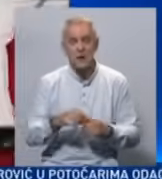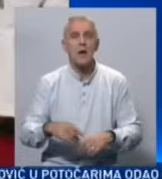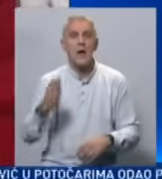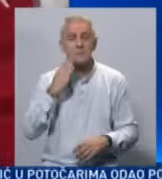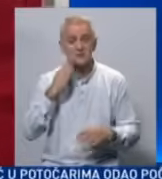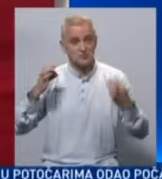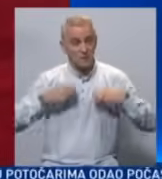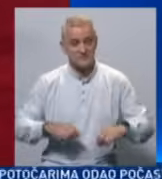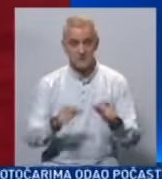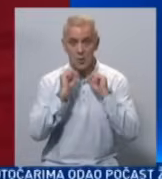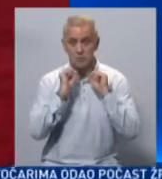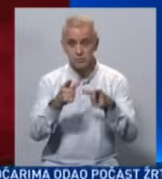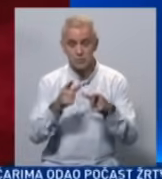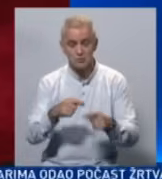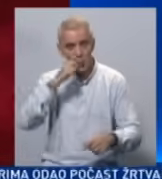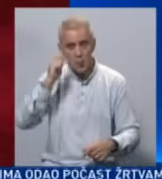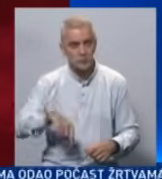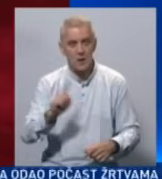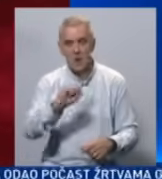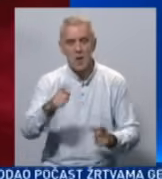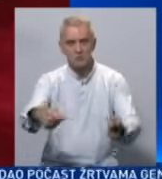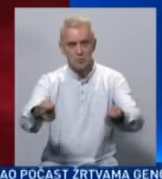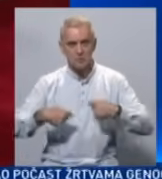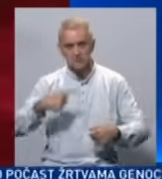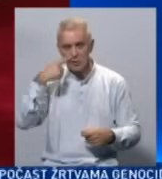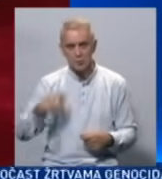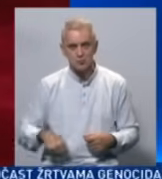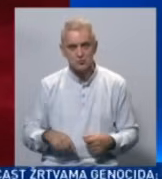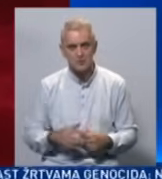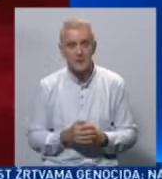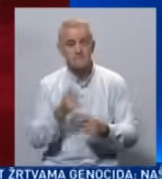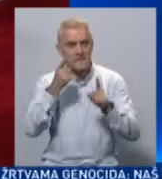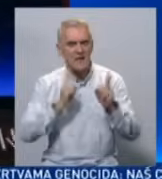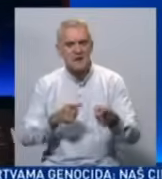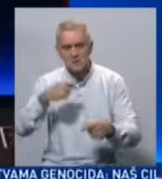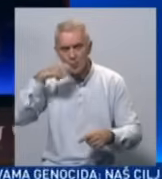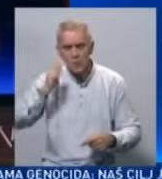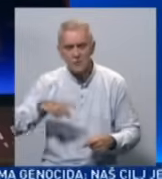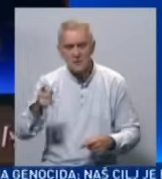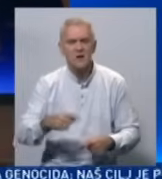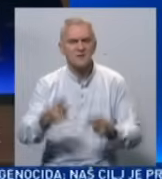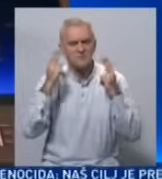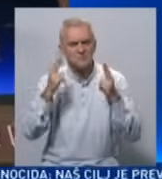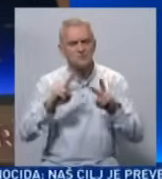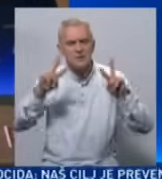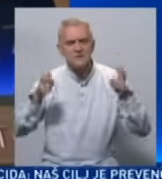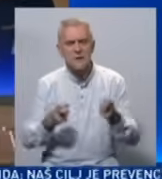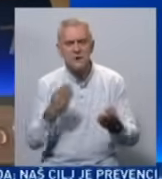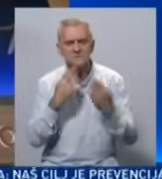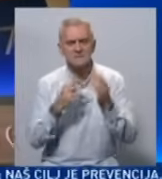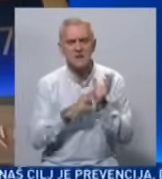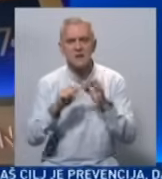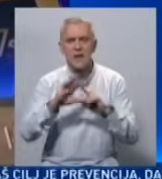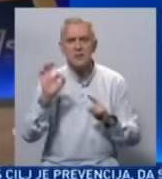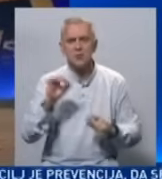Joe Biden je poručio da se Ukrajina neće povući pred Rusijom. Upravo je rat u Ukrajini jedna od ključnih tema samita NATO-a koji traje do